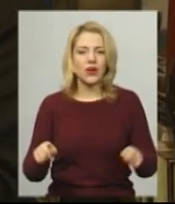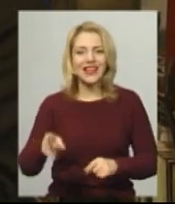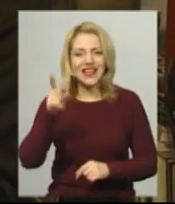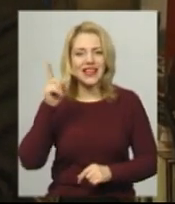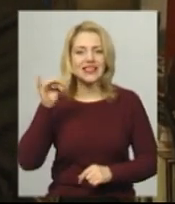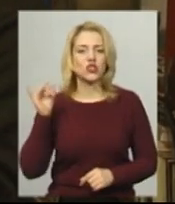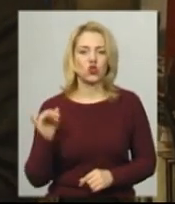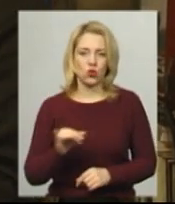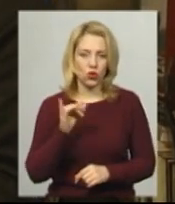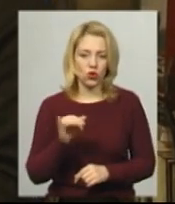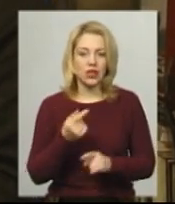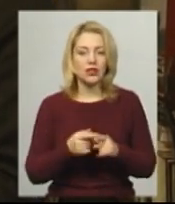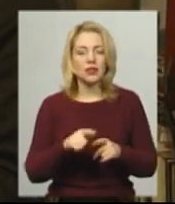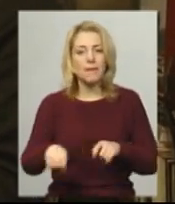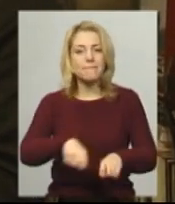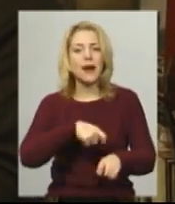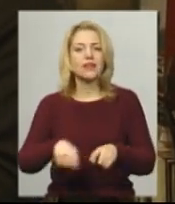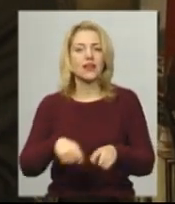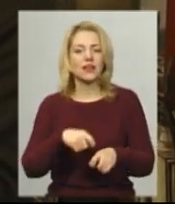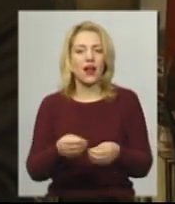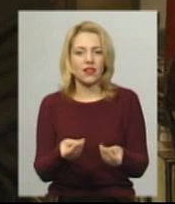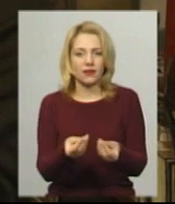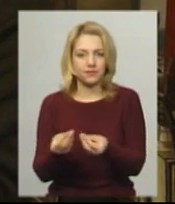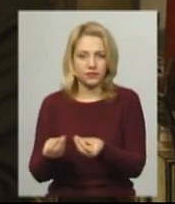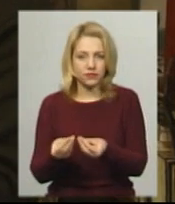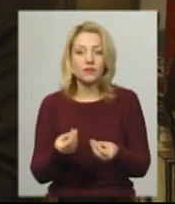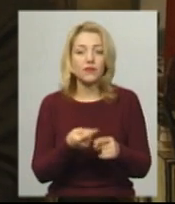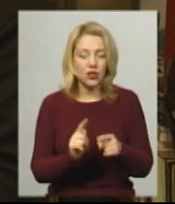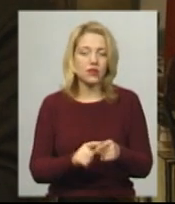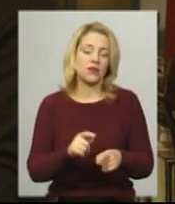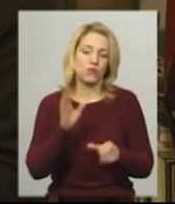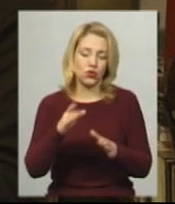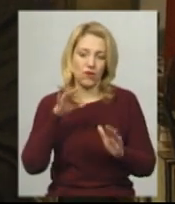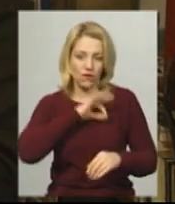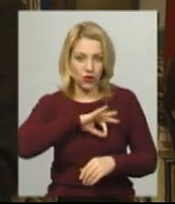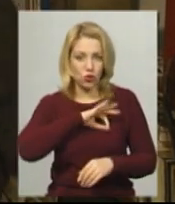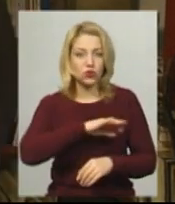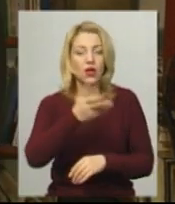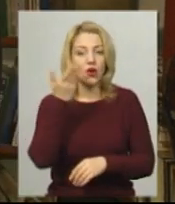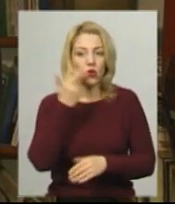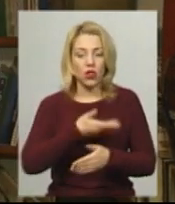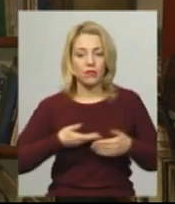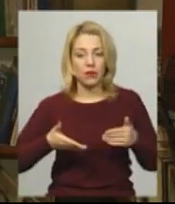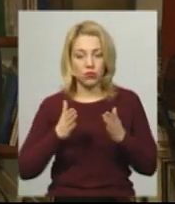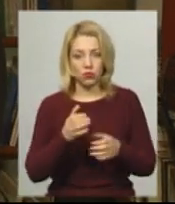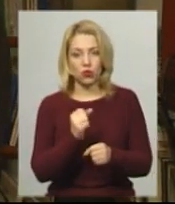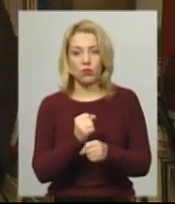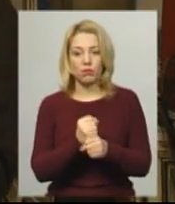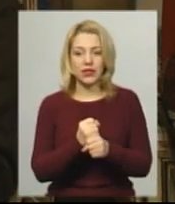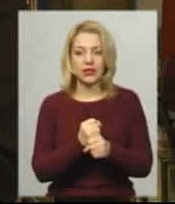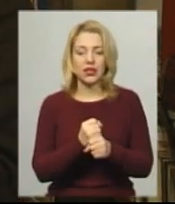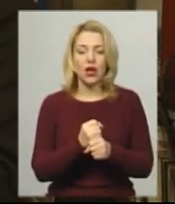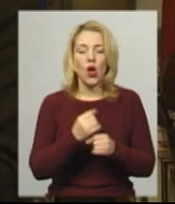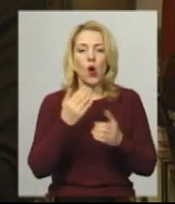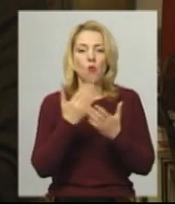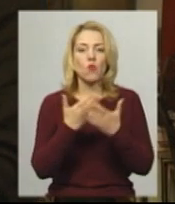історії, а це вже матеріальна історія. І ці матеріали будуть використані, коли ми будемо робити музеїфікацію